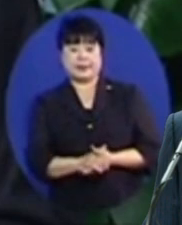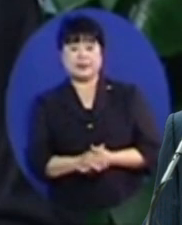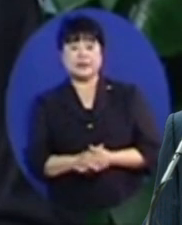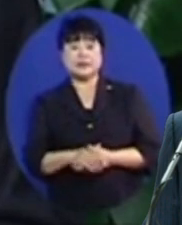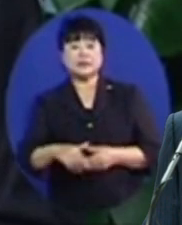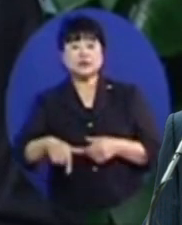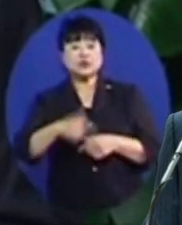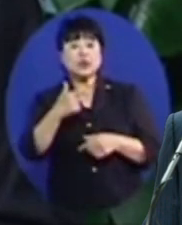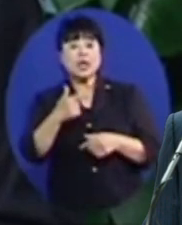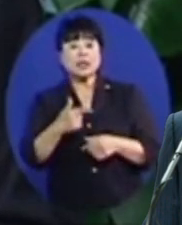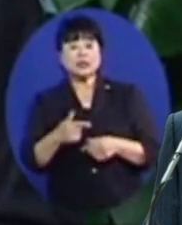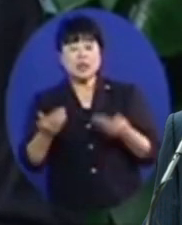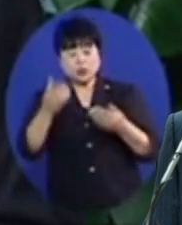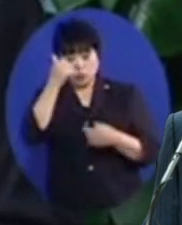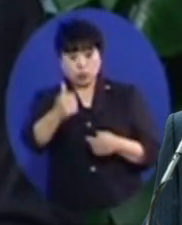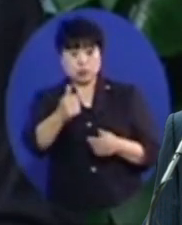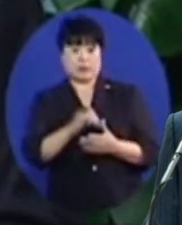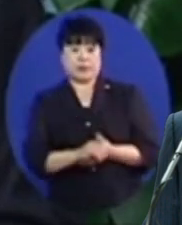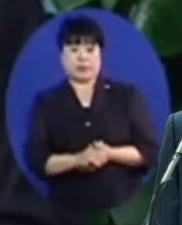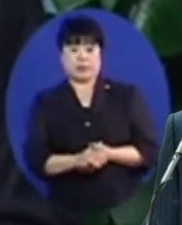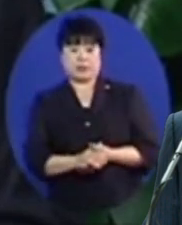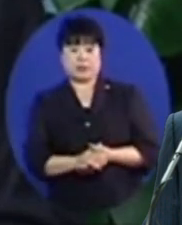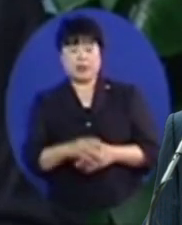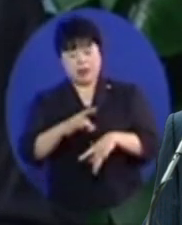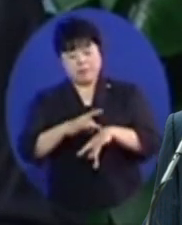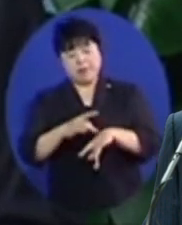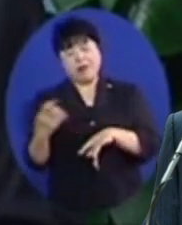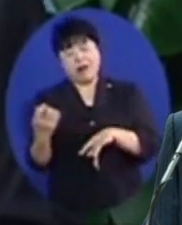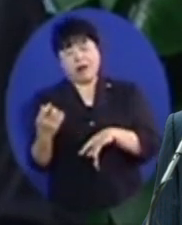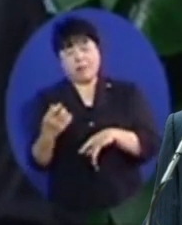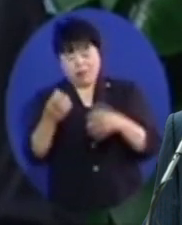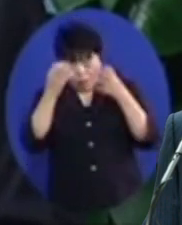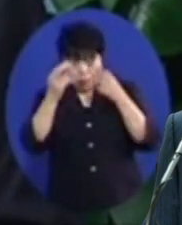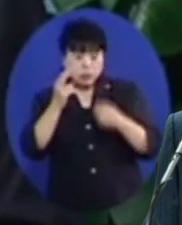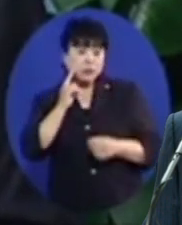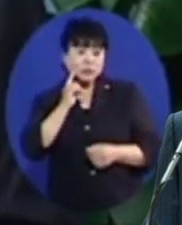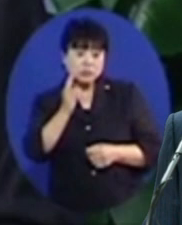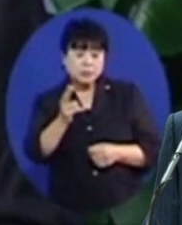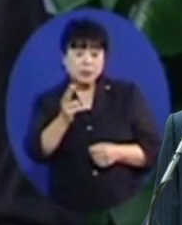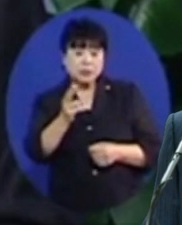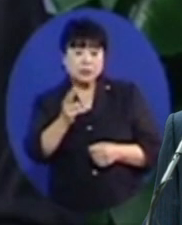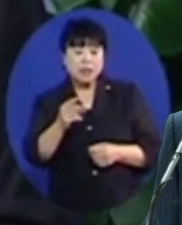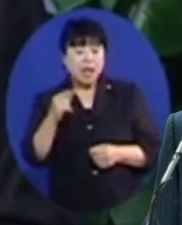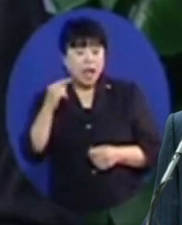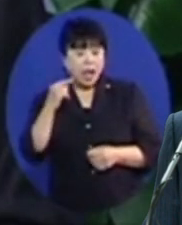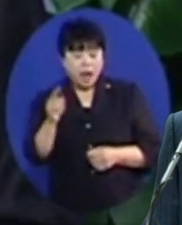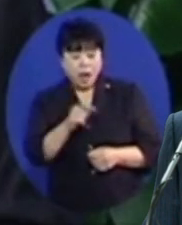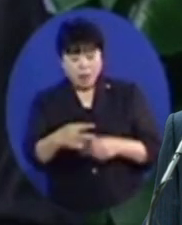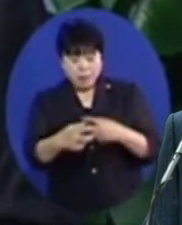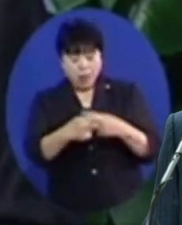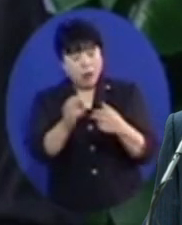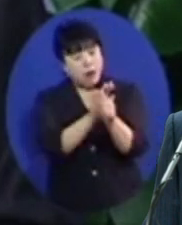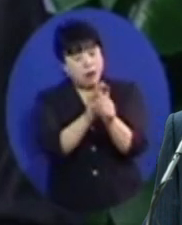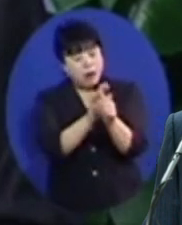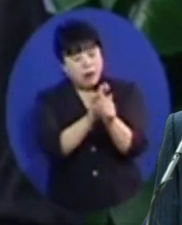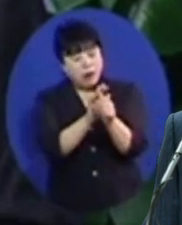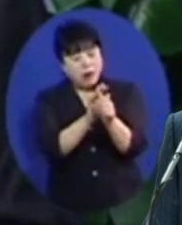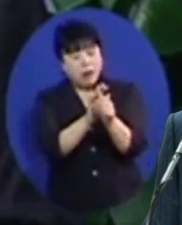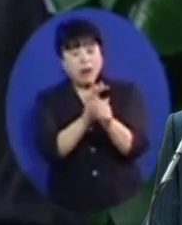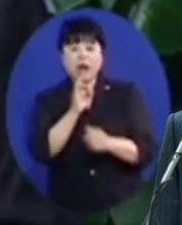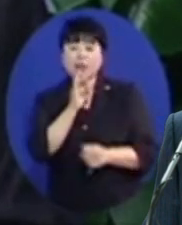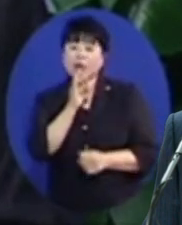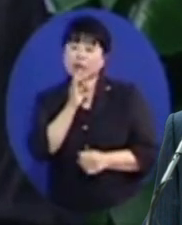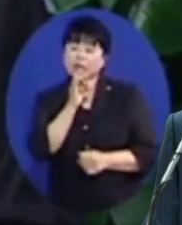국민학교 여 교장 선생님이 관절염으로 심히 고생을 하는데 아무리 병원에 가서 치료를 받아도 치료가